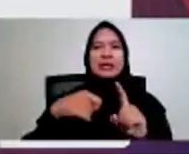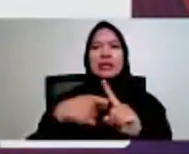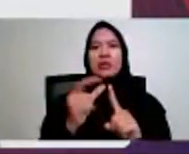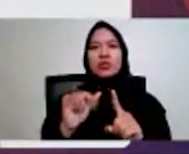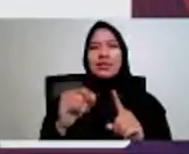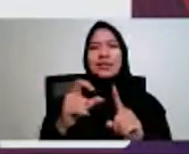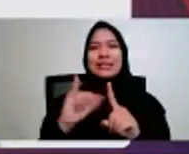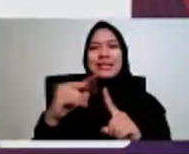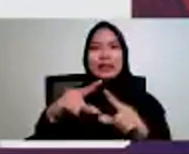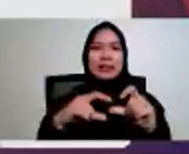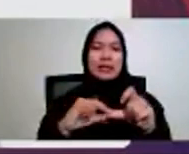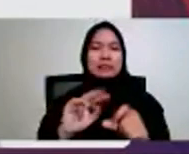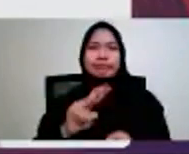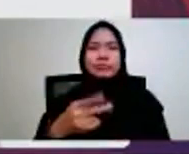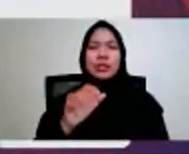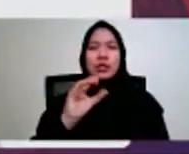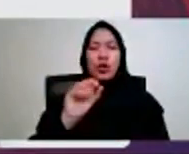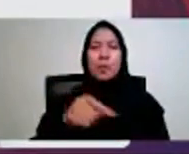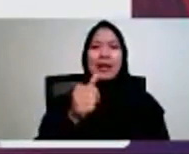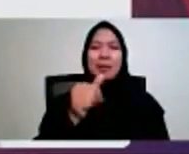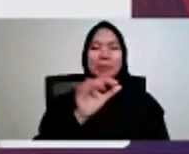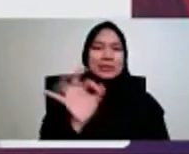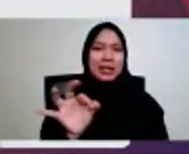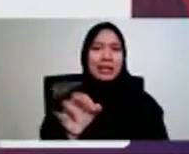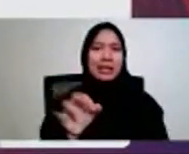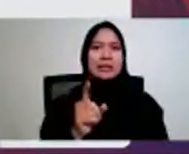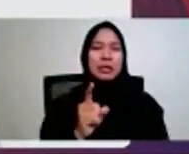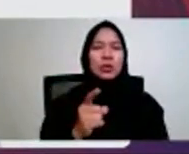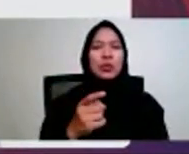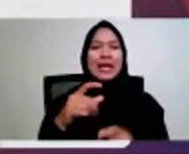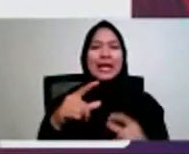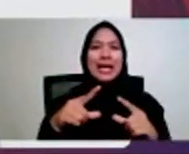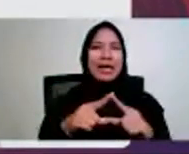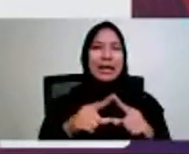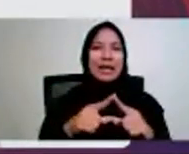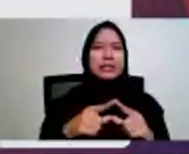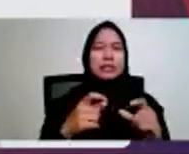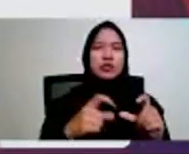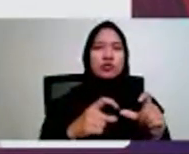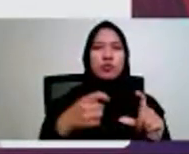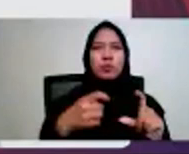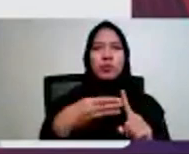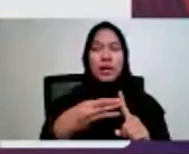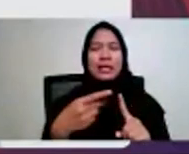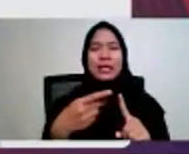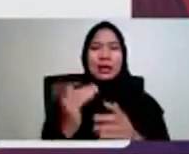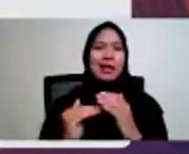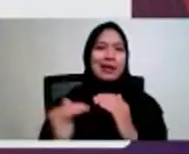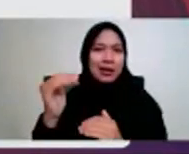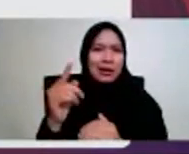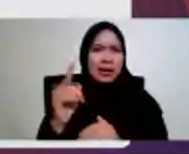menjadi sembilan persen makanya ini instrumen suku bunganya kita main kartu Jogja ke depan akan kita lihat